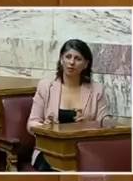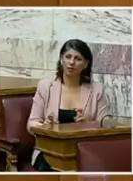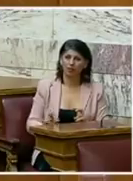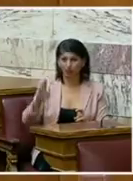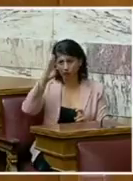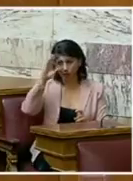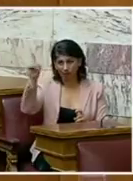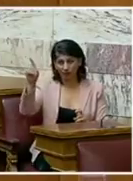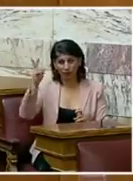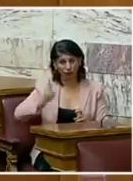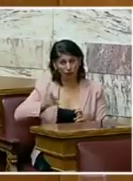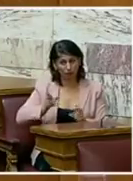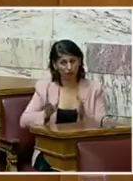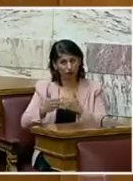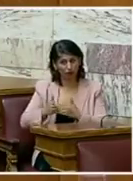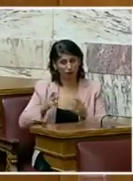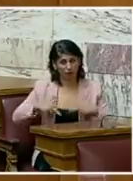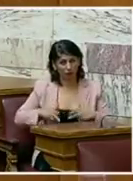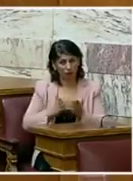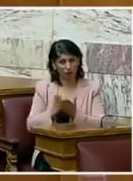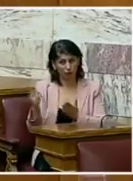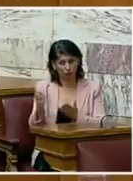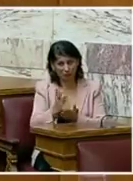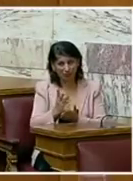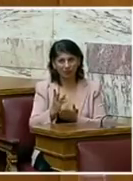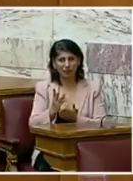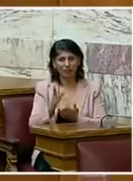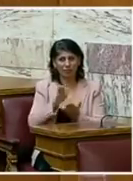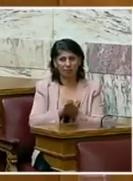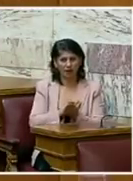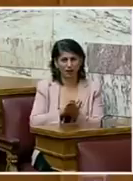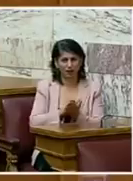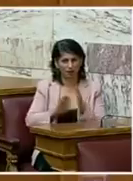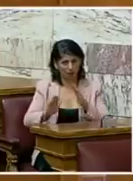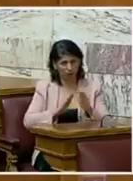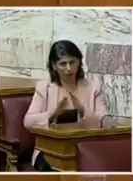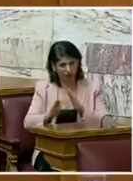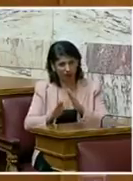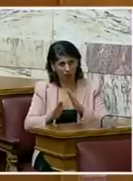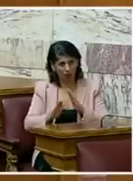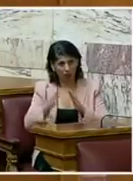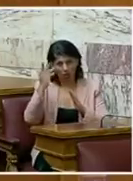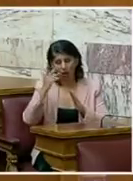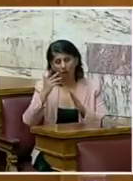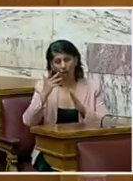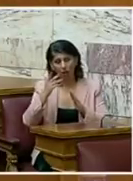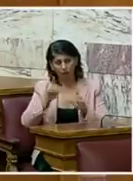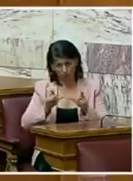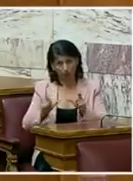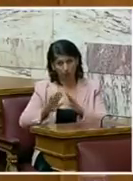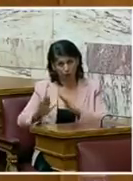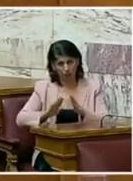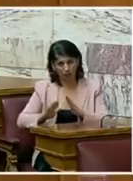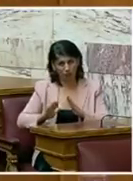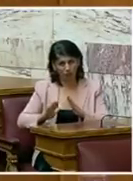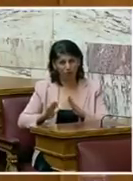και το ποινικό τμήμα του Υπουργείου Δικαιοσύνης έθεσε τους τρεις μάρτυρες για την Οβάρτη σε καθεστώς προστασίας. Αναζητήστε, θα το δείτε. Ολοκληρώστε, σας παρακαλώ. Τώρα και τελειώνω, κύριε